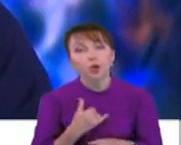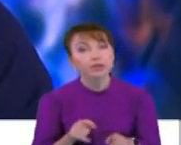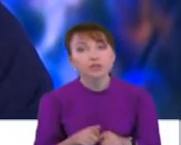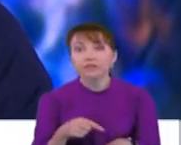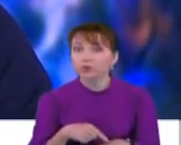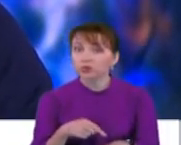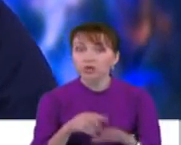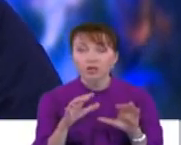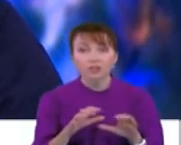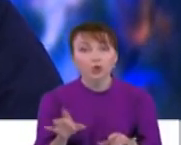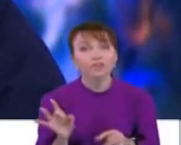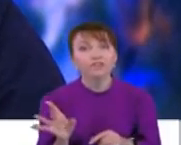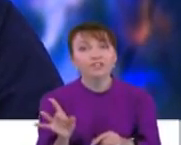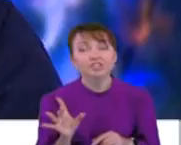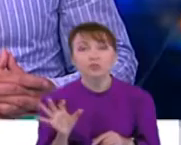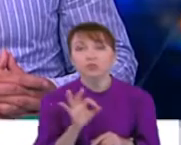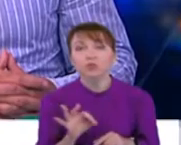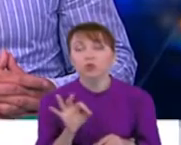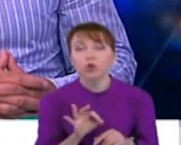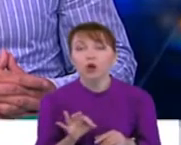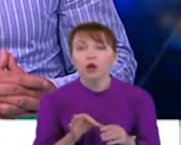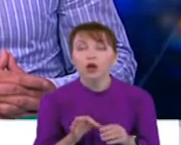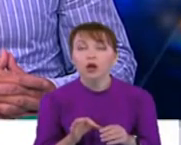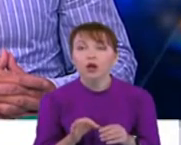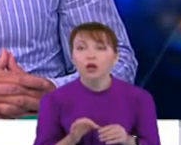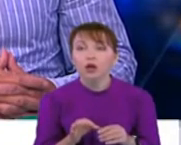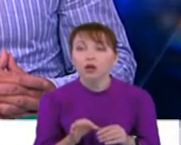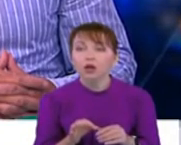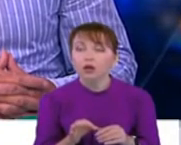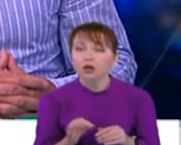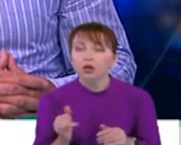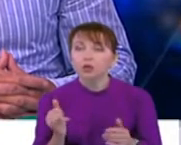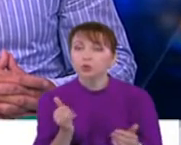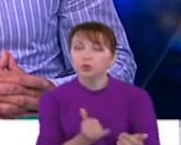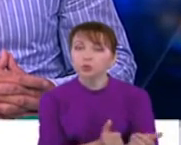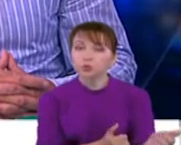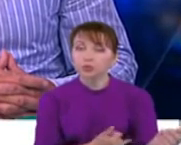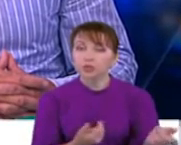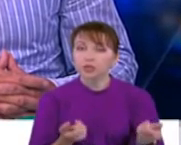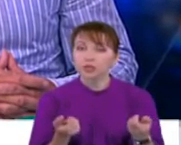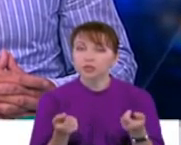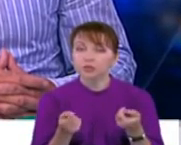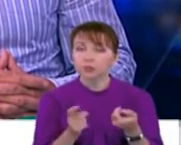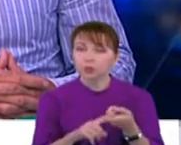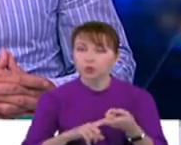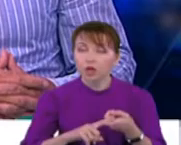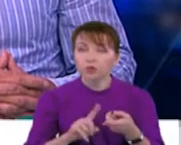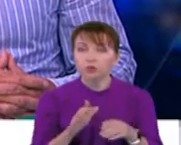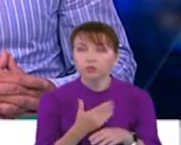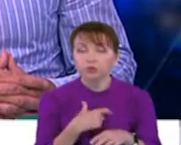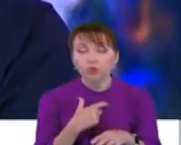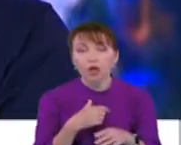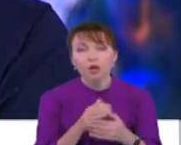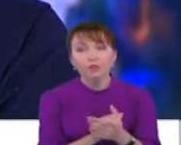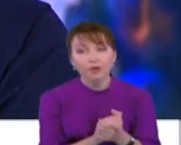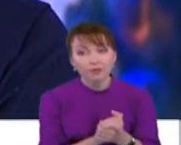знаєте, як закон фізики про ці судини, які сполучаються між собою. Тобто тут перемір'я, значить, треба на морі